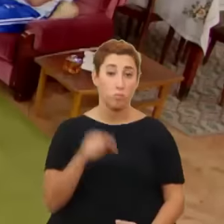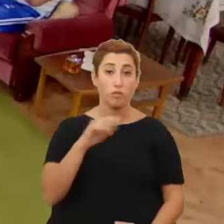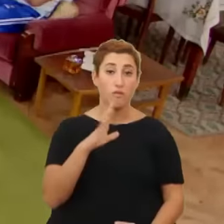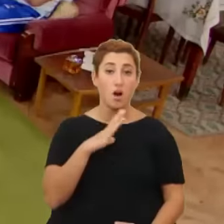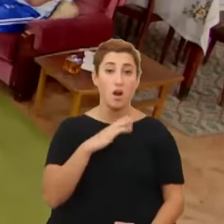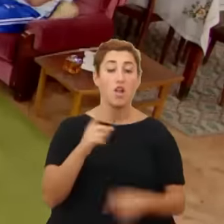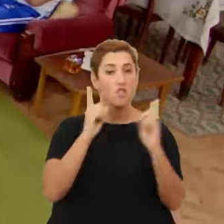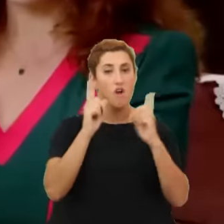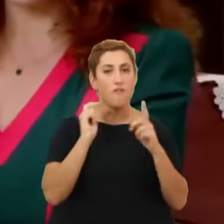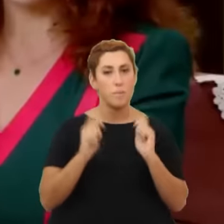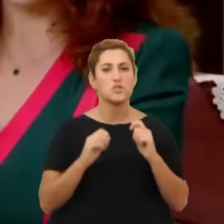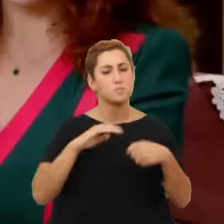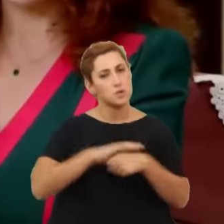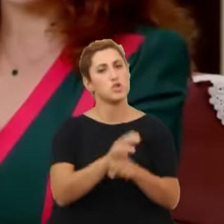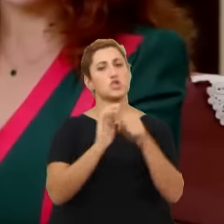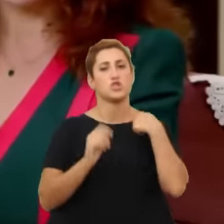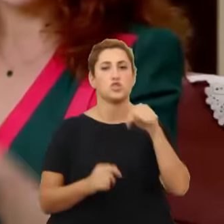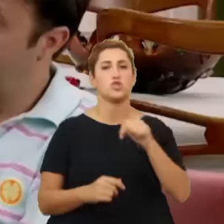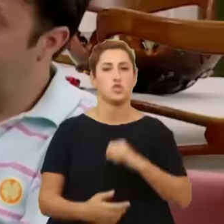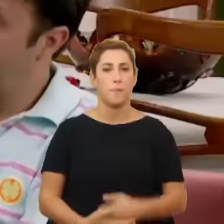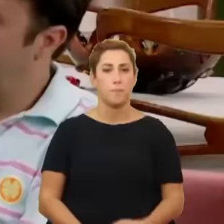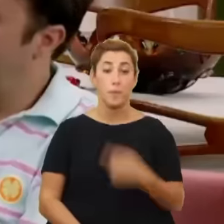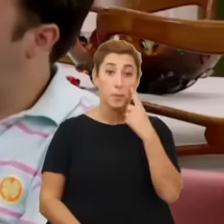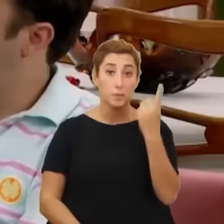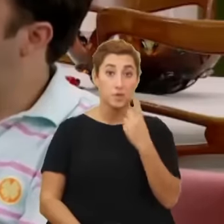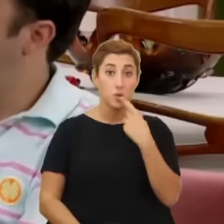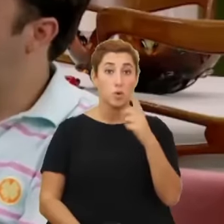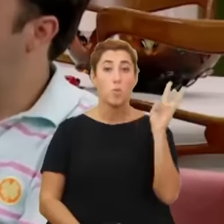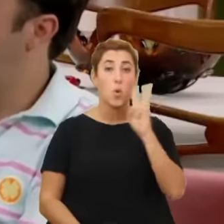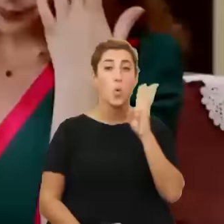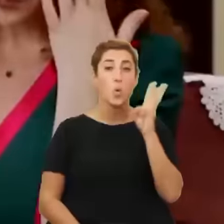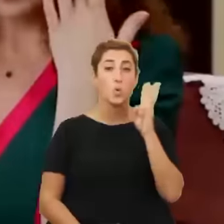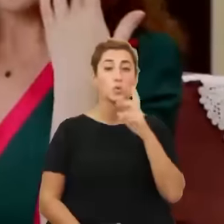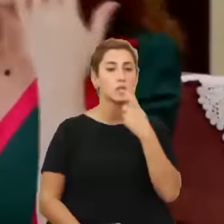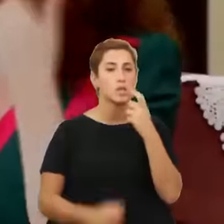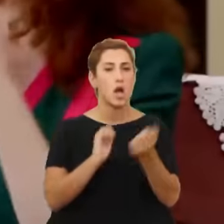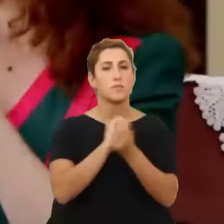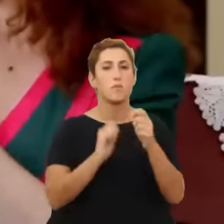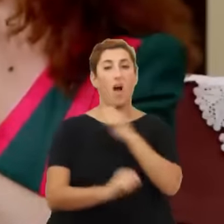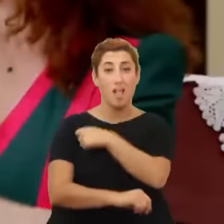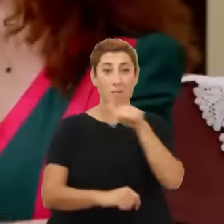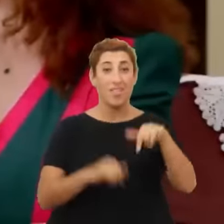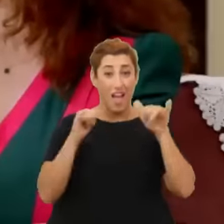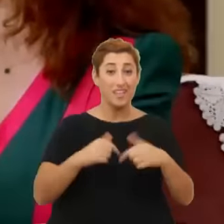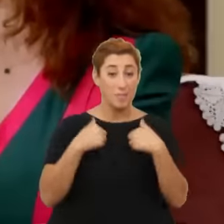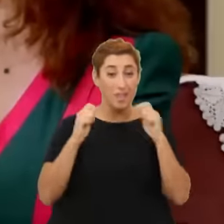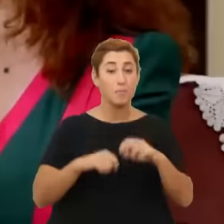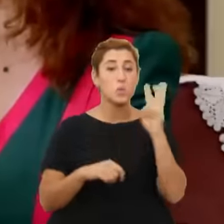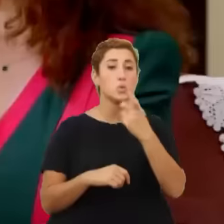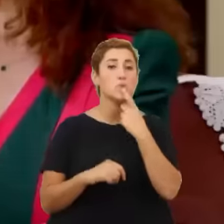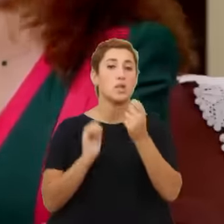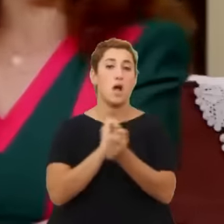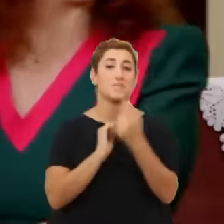ya dava açacağım. Sürüm sürüm süründüreceğim ya. Bak bir şey söyleyeyim, 30 yıl yatar ya, 30 yıl. Bunu Almanya'da bana biri yapsın 30 yıl